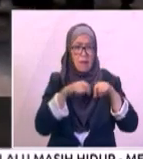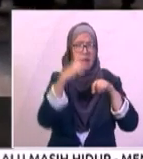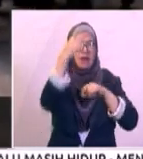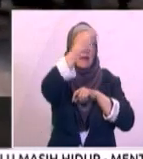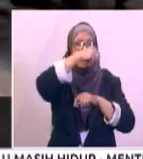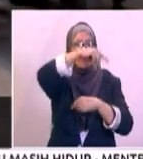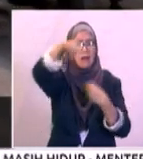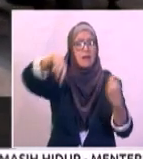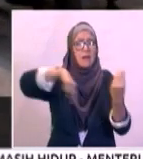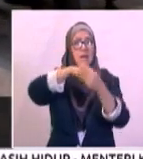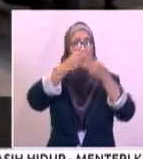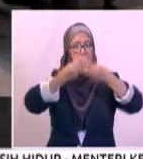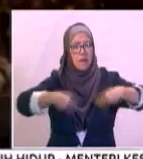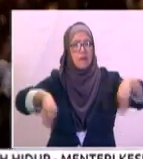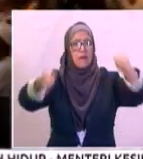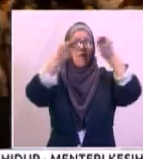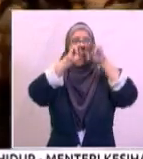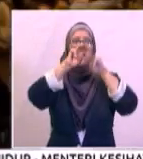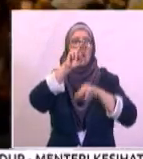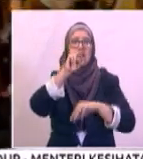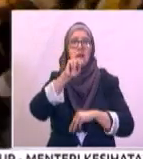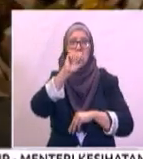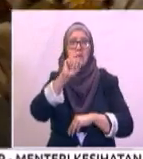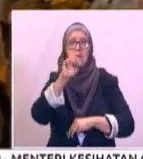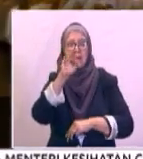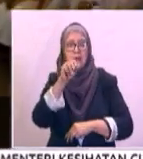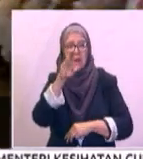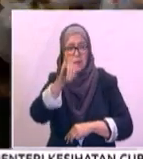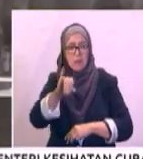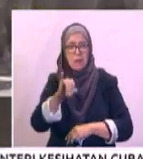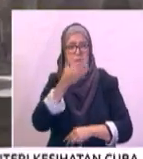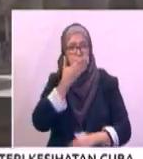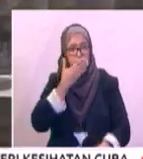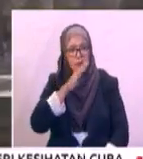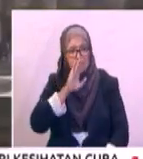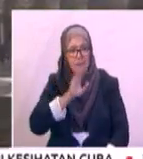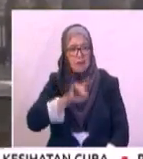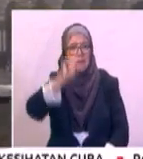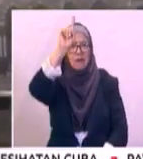Nabawi. Alhamdulillah. Syahril Sarafuddin, Madinah, TV1. Terima kasih.